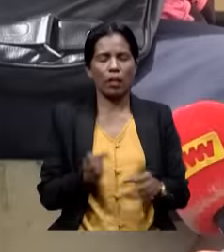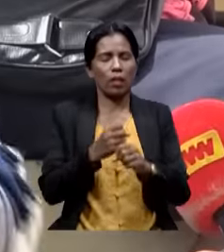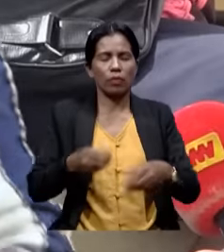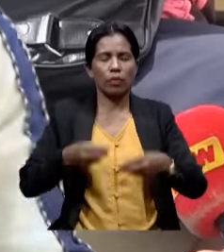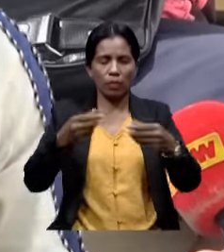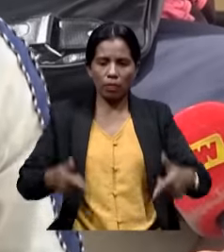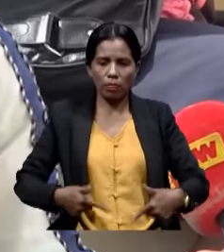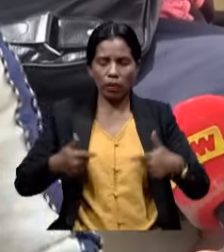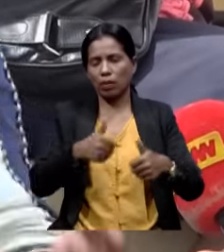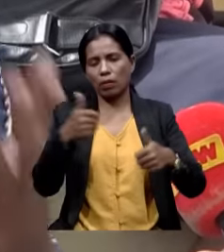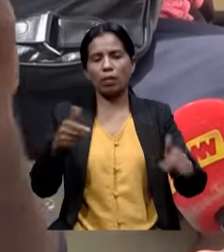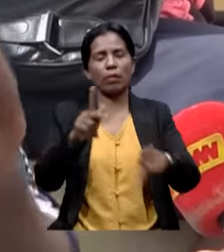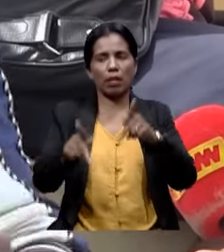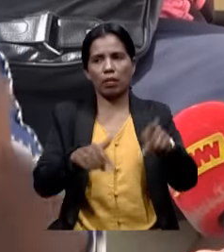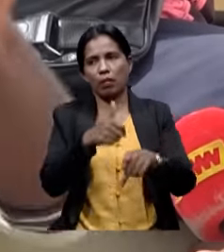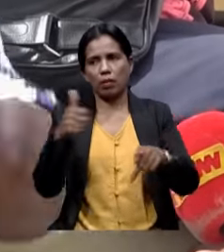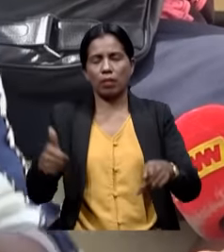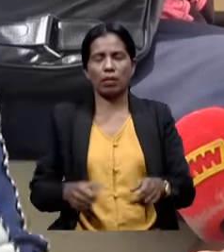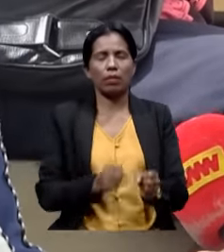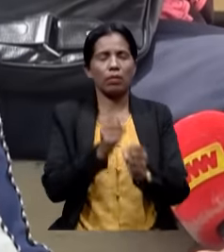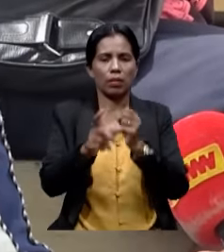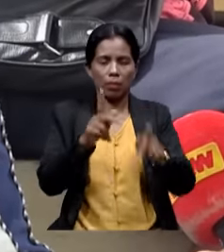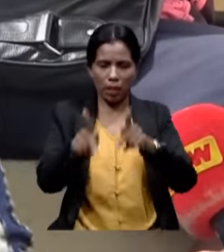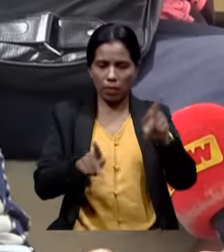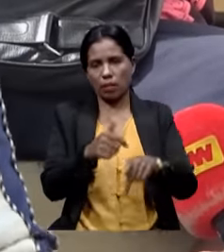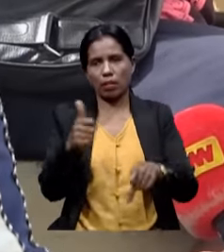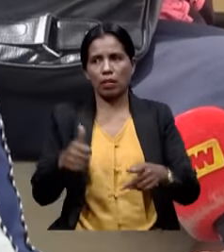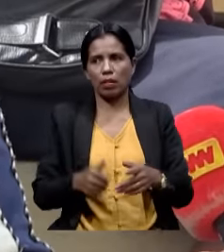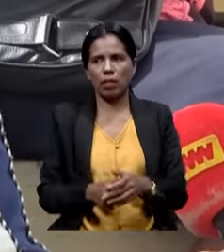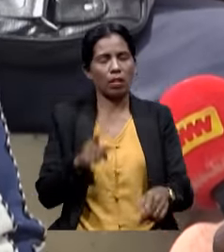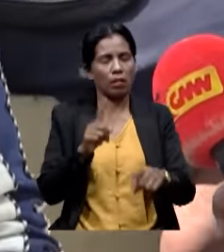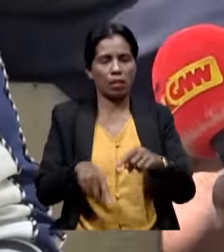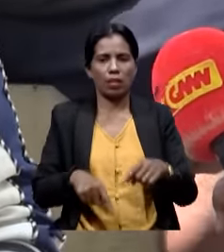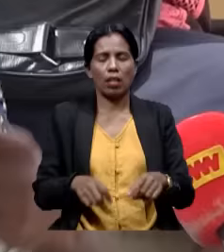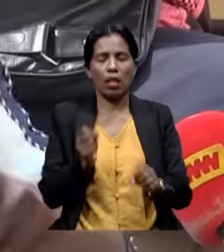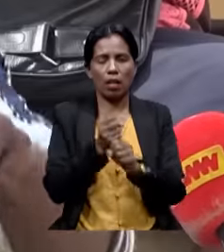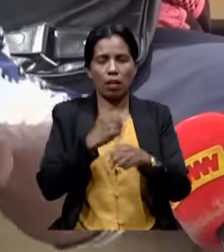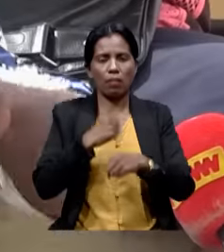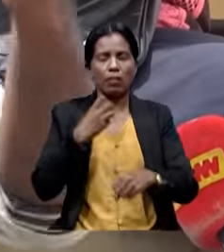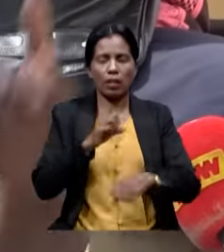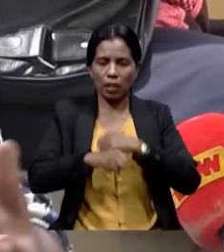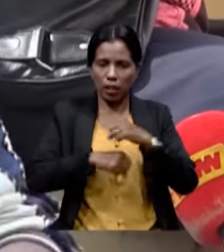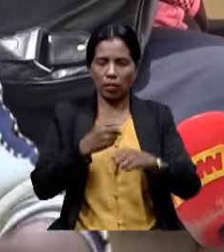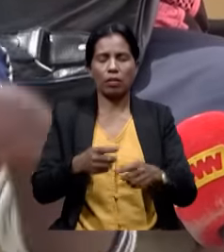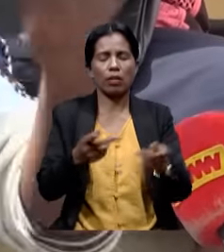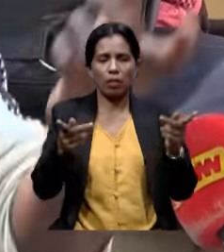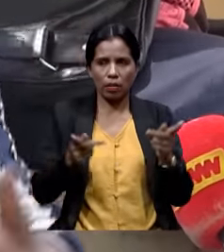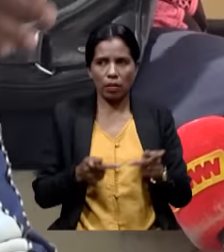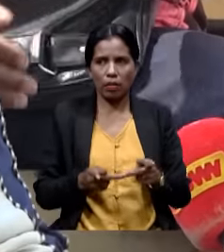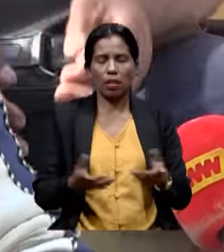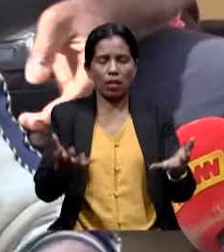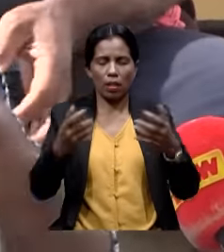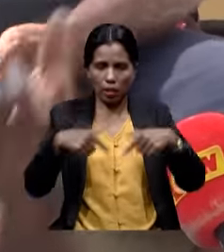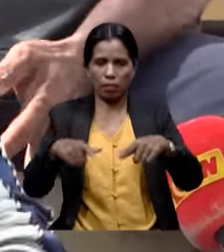ba ihebe sociedade dene ba povo dene lei ke halo ami tiru de mai patine fatimba e mai imi hira kwe karvatar